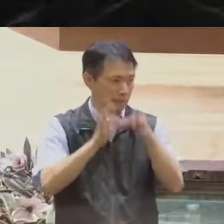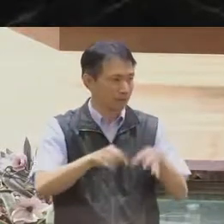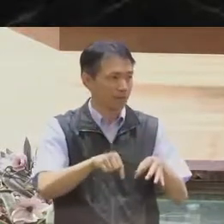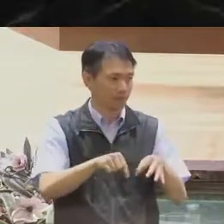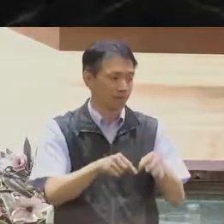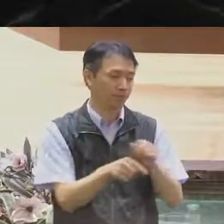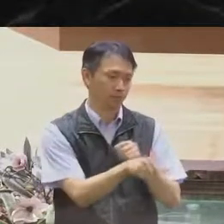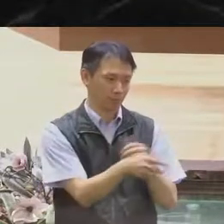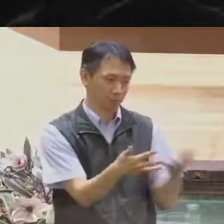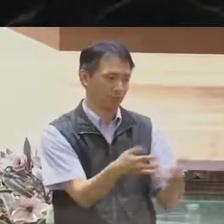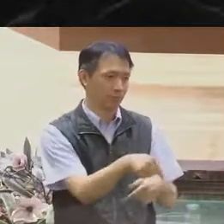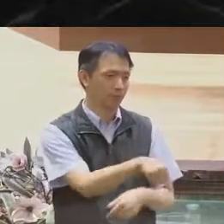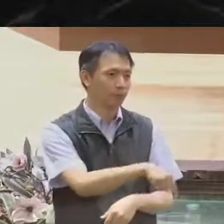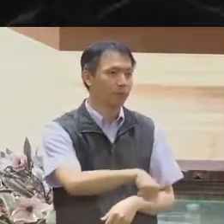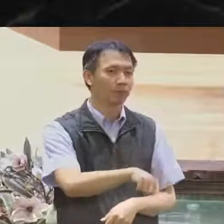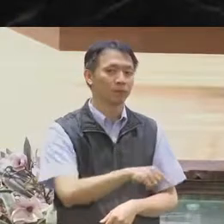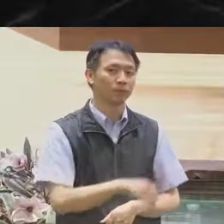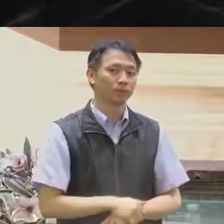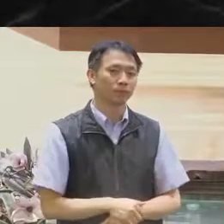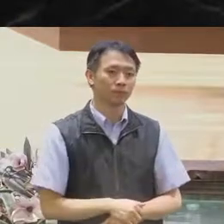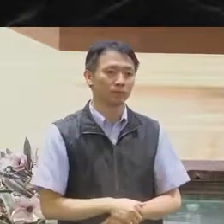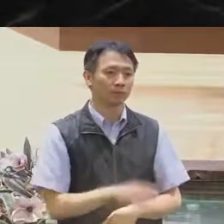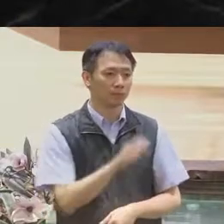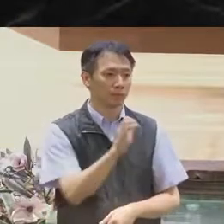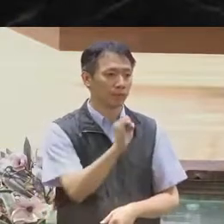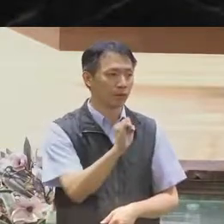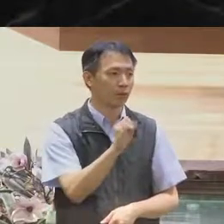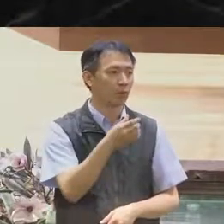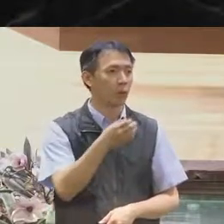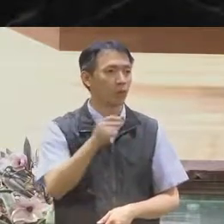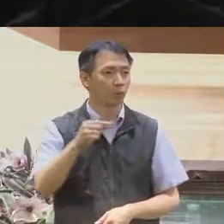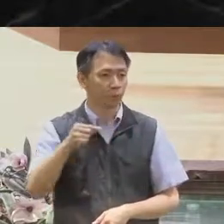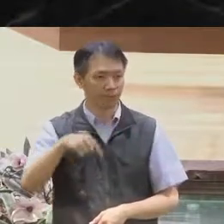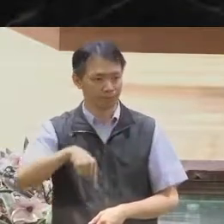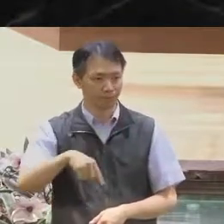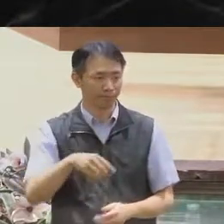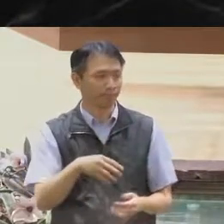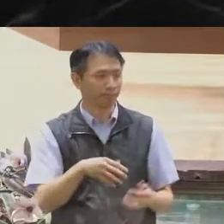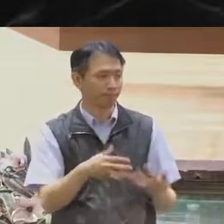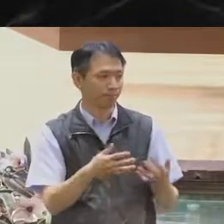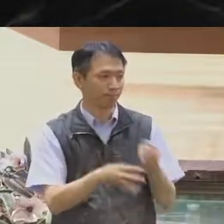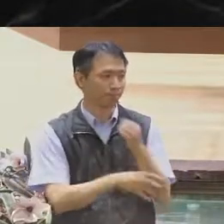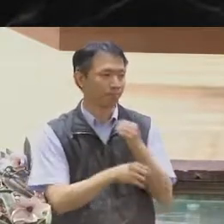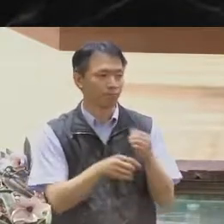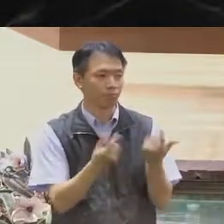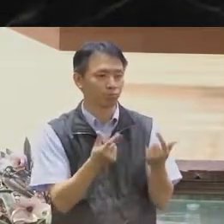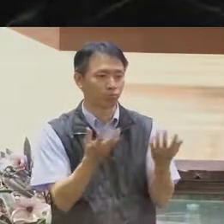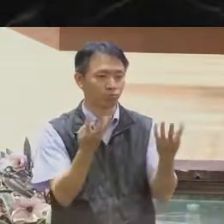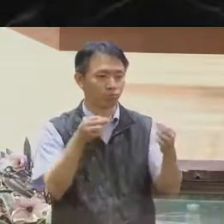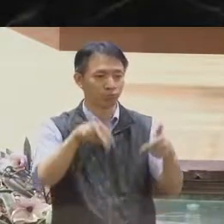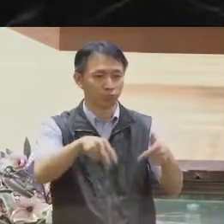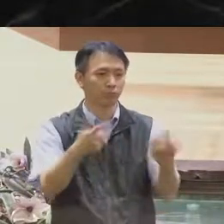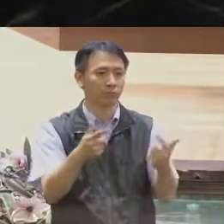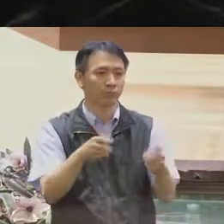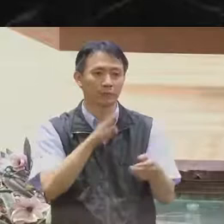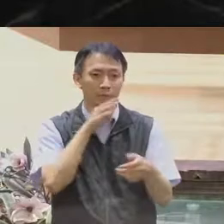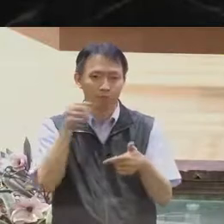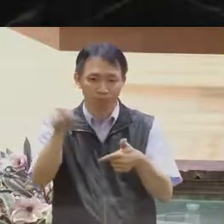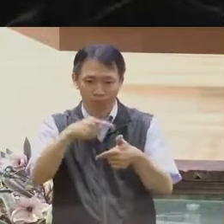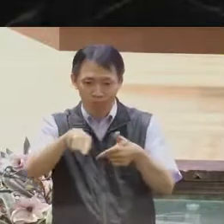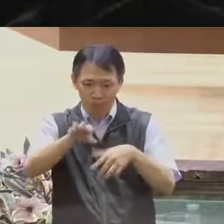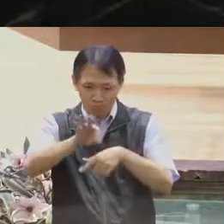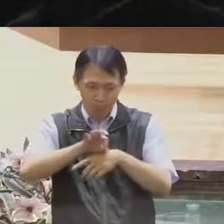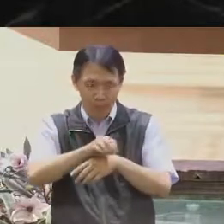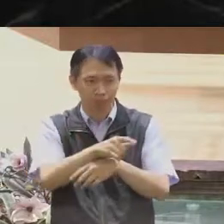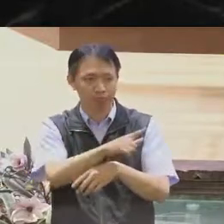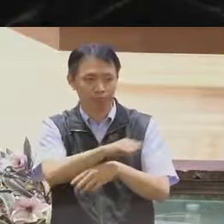哪一方的问题。因为 ATCG 它并不是数位的讯号，它是化学物质，所以